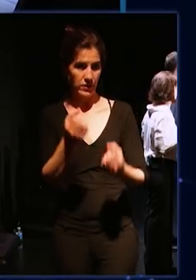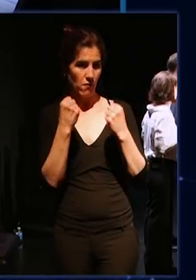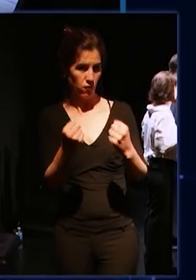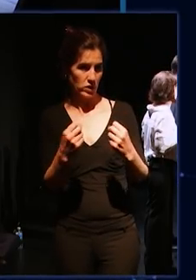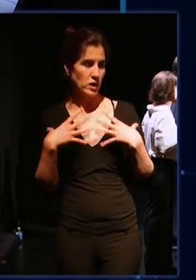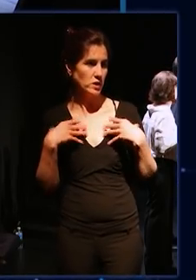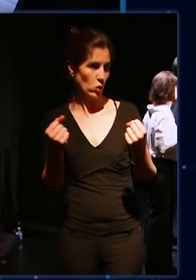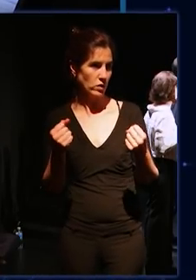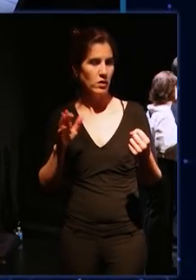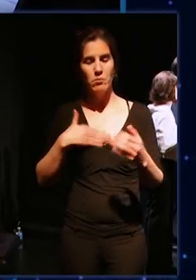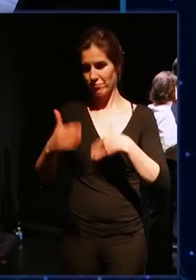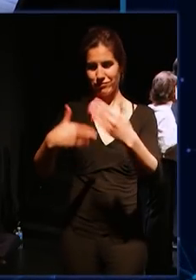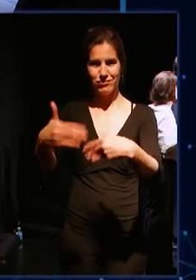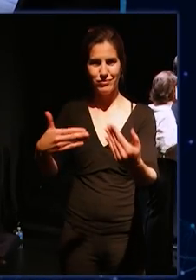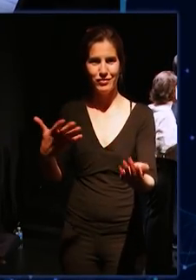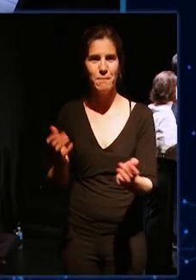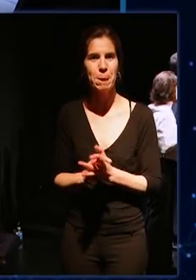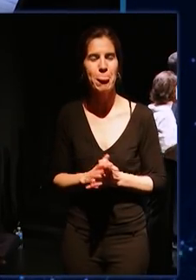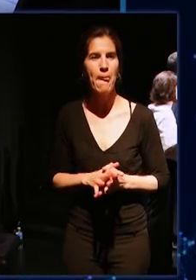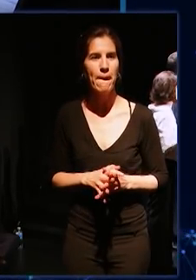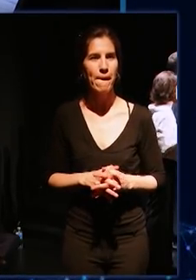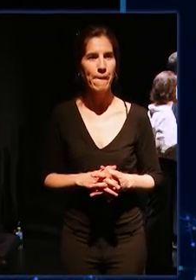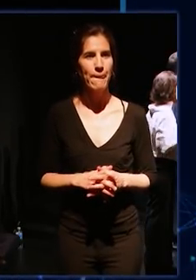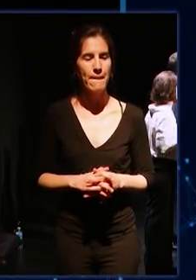Hauríem d'anar acabant, doncs t'ho acabaré molt ràpid.